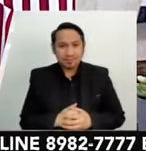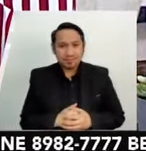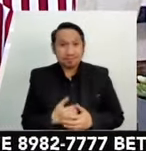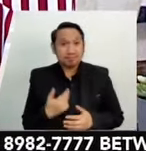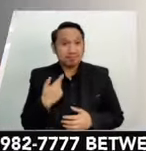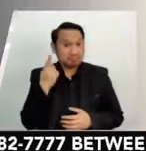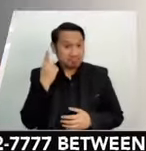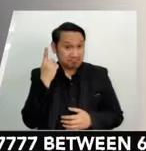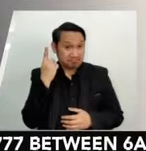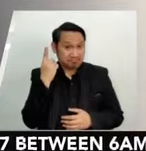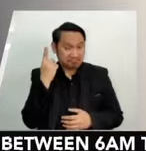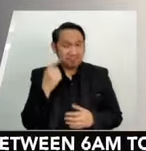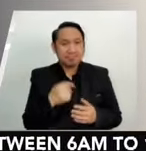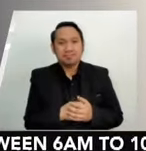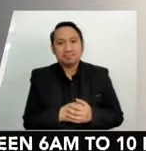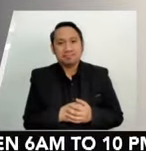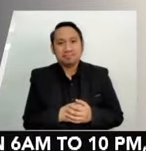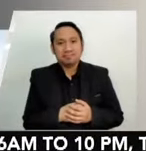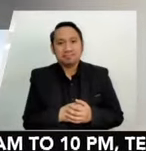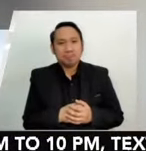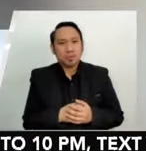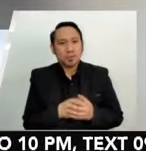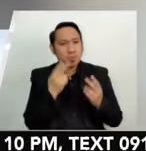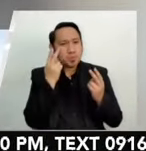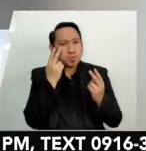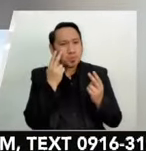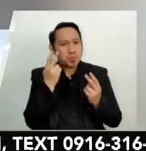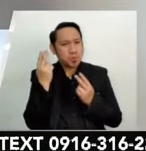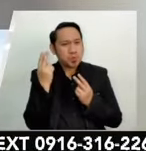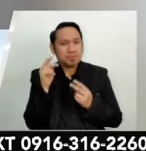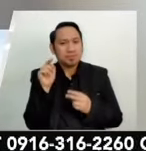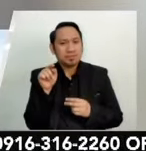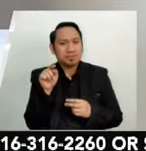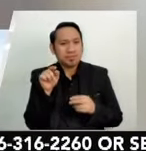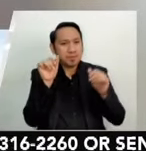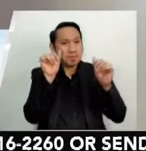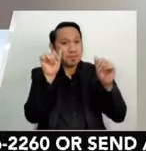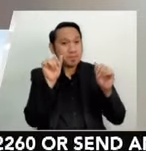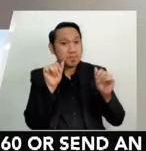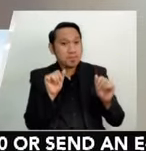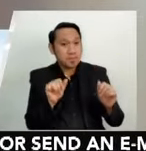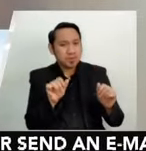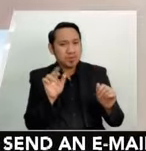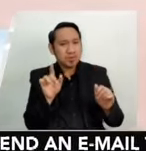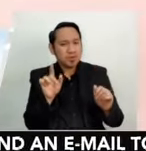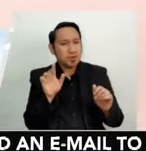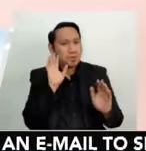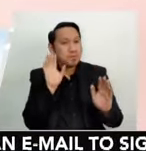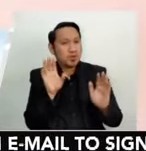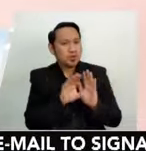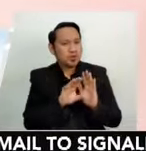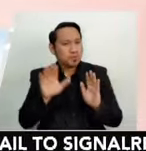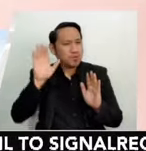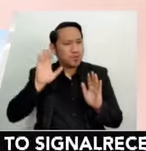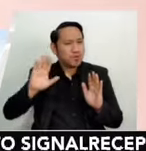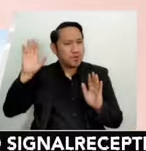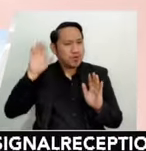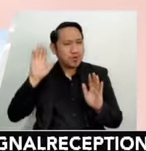star Heart Evangelista sa kanyang TikTok account. Pinost ng aktres ang ilang throwback photos niya noong 2011